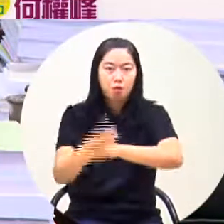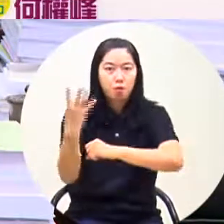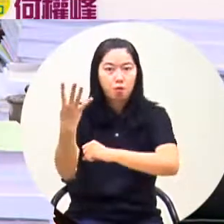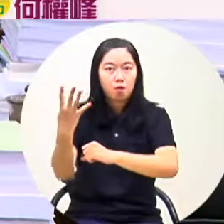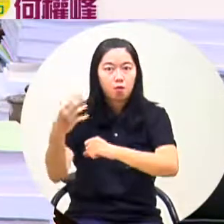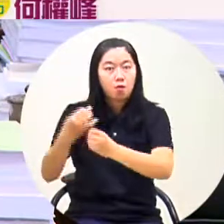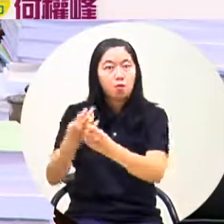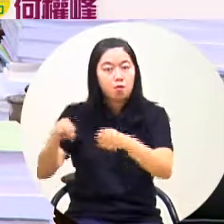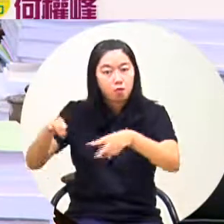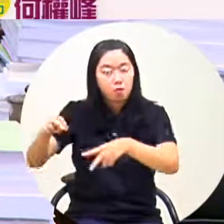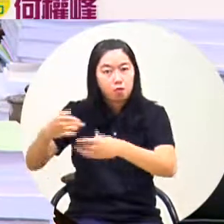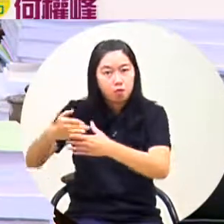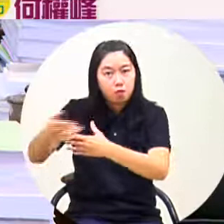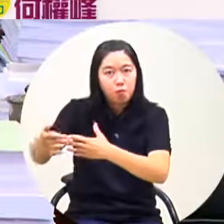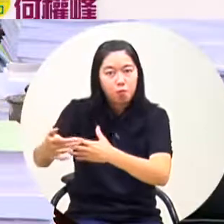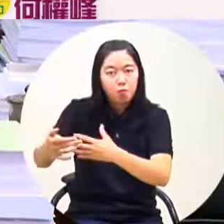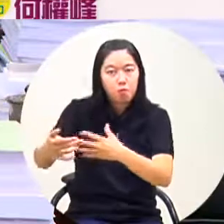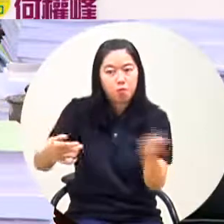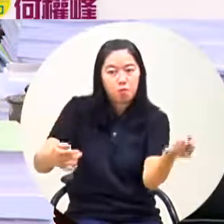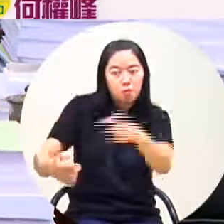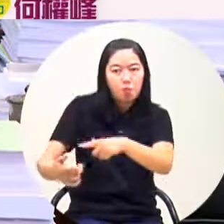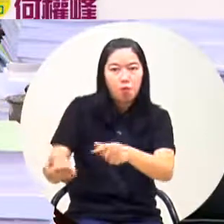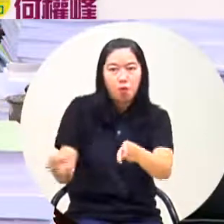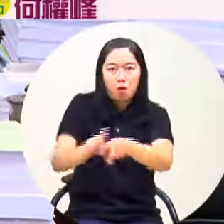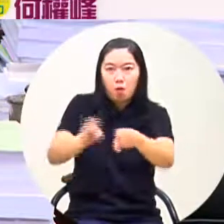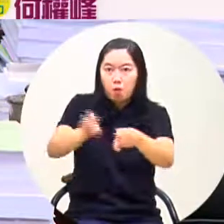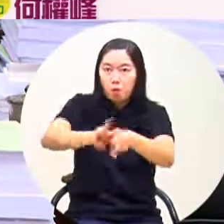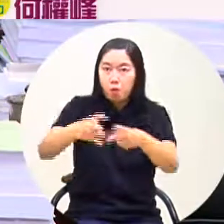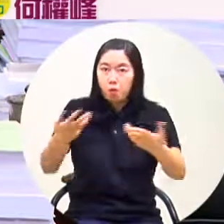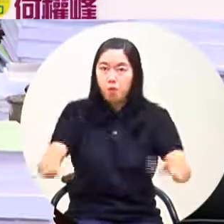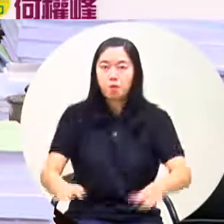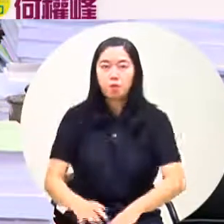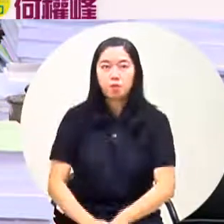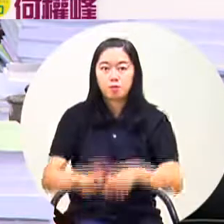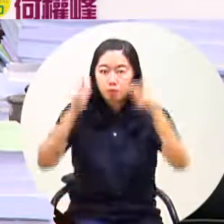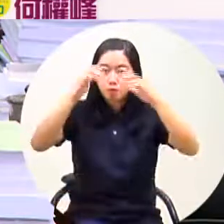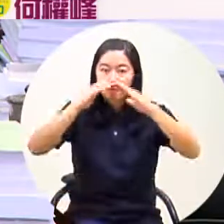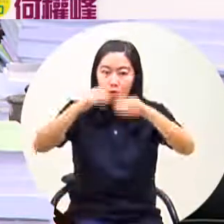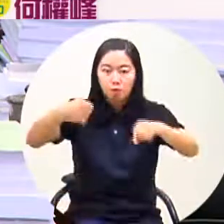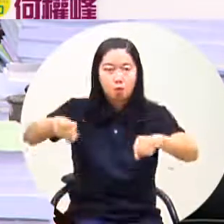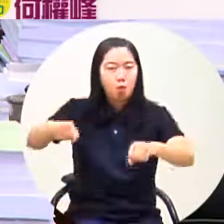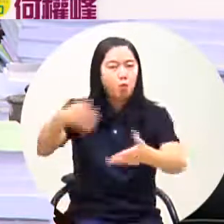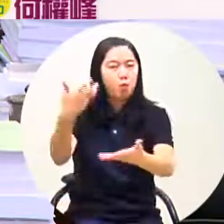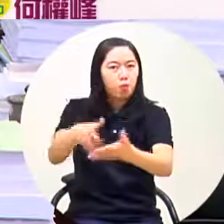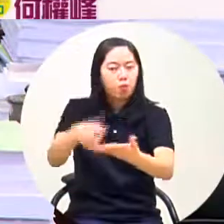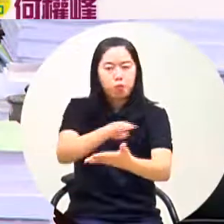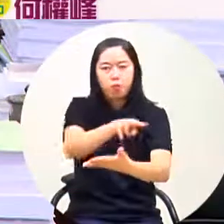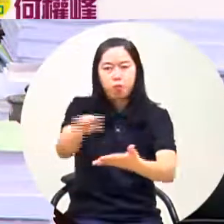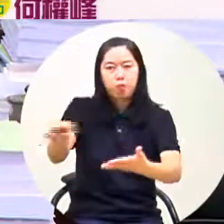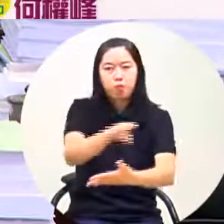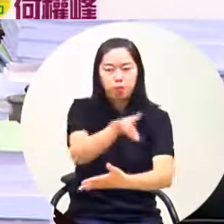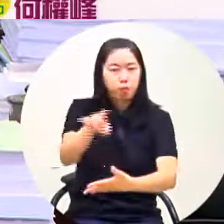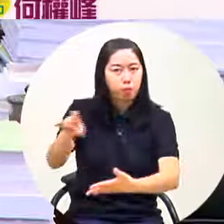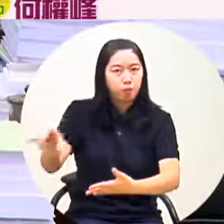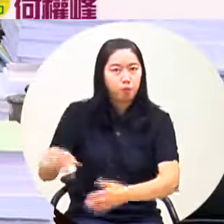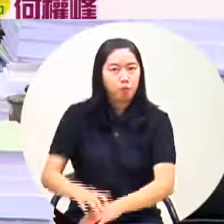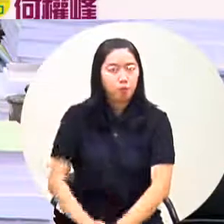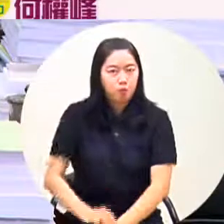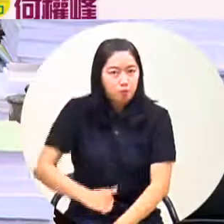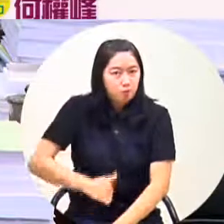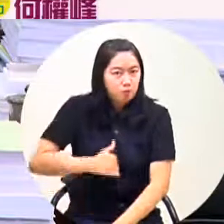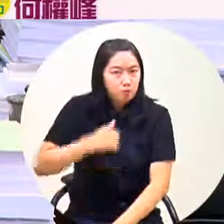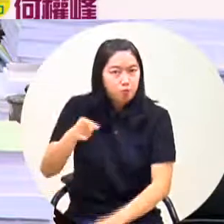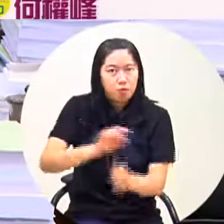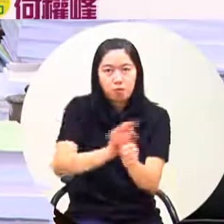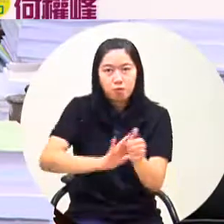几倍，好几倍。那其实以高雄这么多机车在高雄市这样子跑，它其实的确是造成高